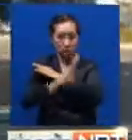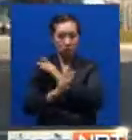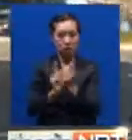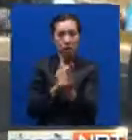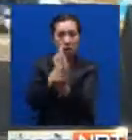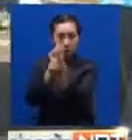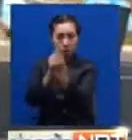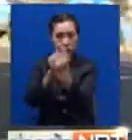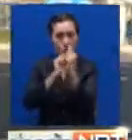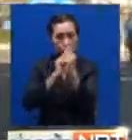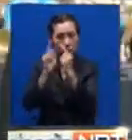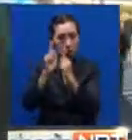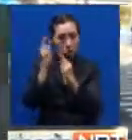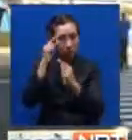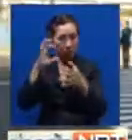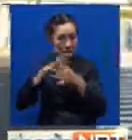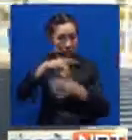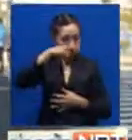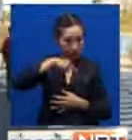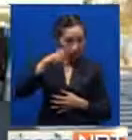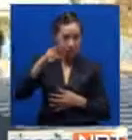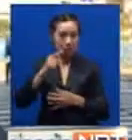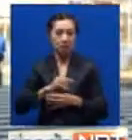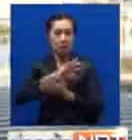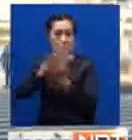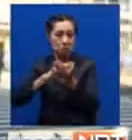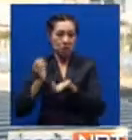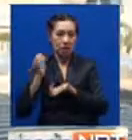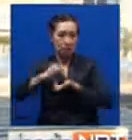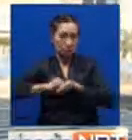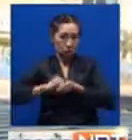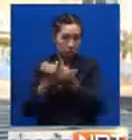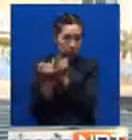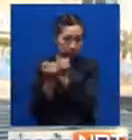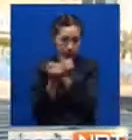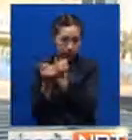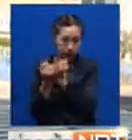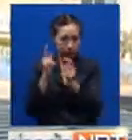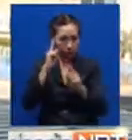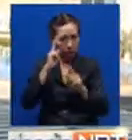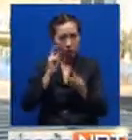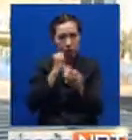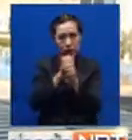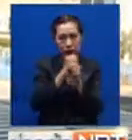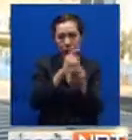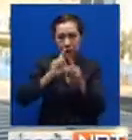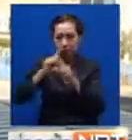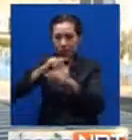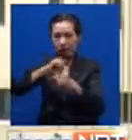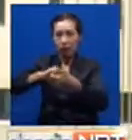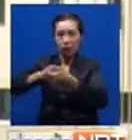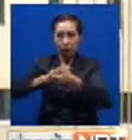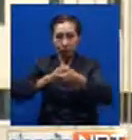เพื่อหารือความสัมพันธ์ระหว่างทั้ง 2ประเทศและขยายความร่วมมือทวีปภาคีในด้านต่างๆระหว่างกันด้วย